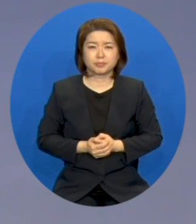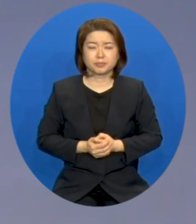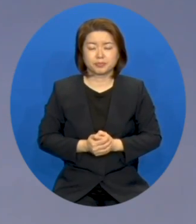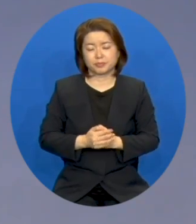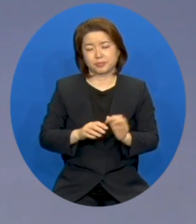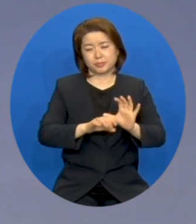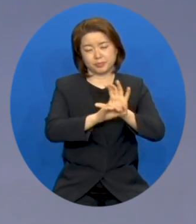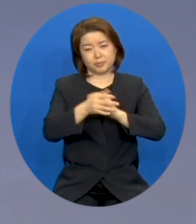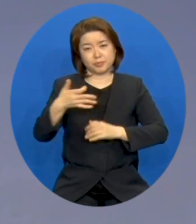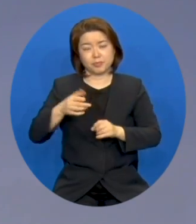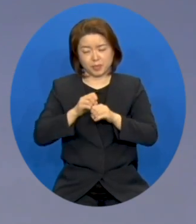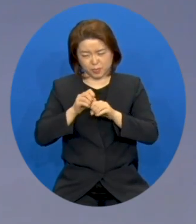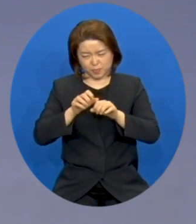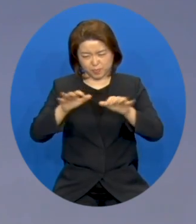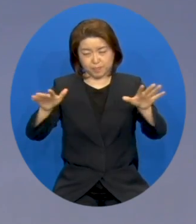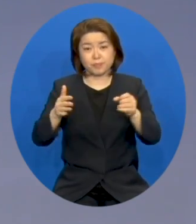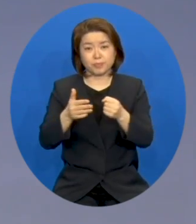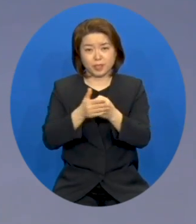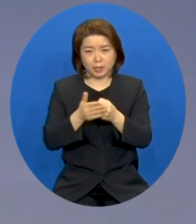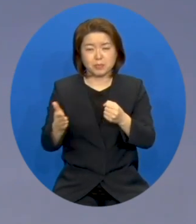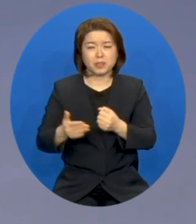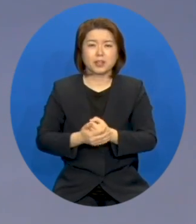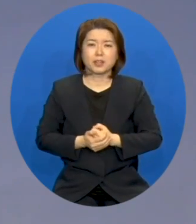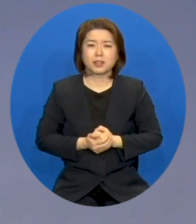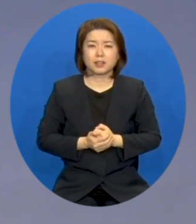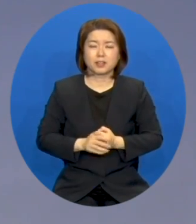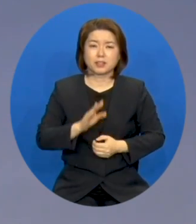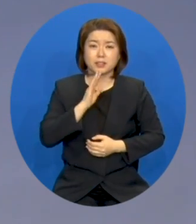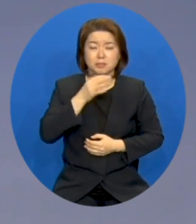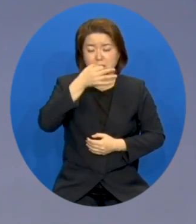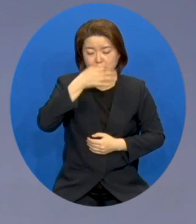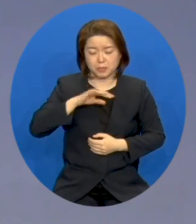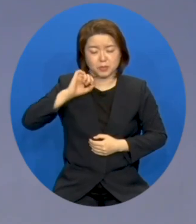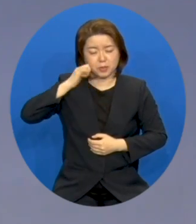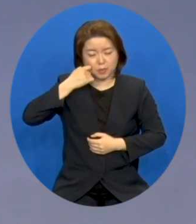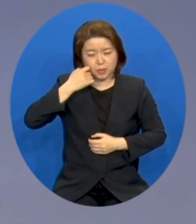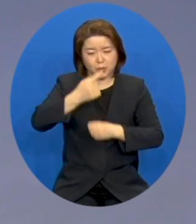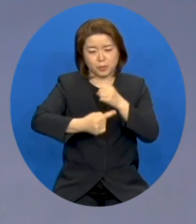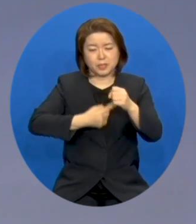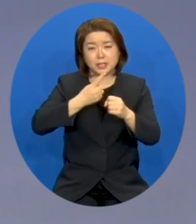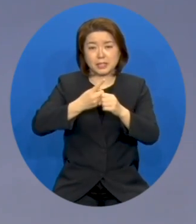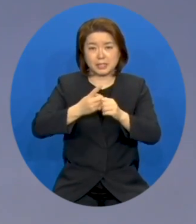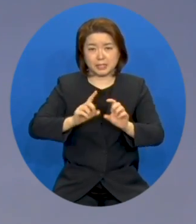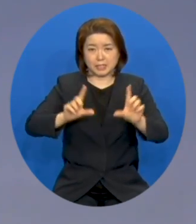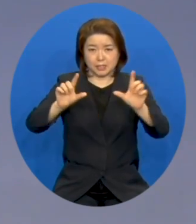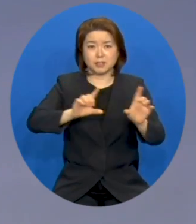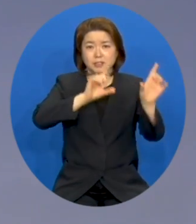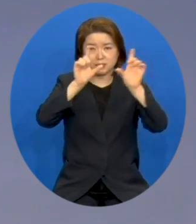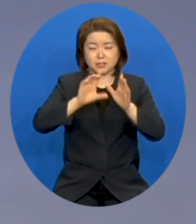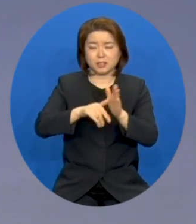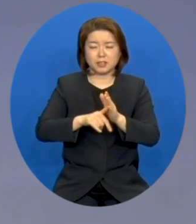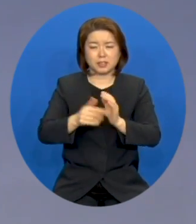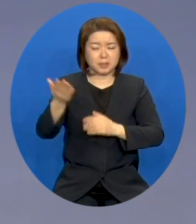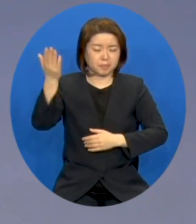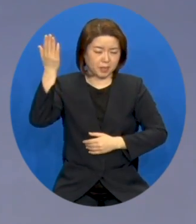코로나19 확산으로 인해서 참 힘들고 어려운 한 해를 보내면서 그 성찬 때 생각이